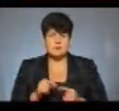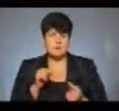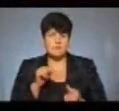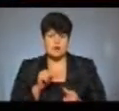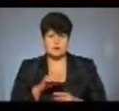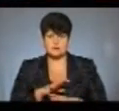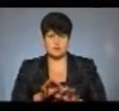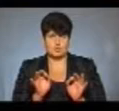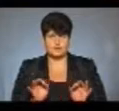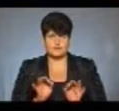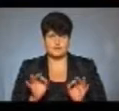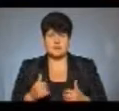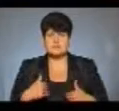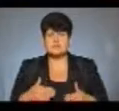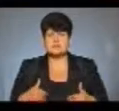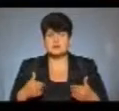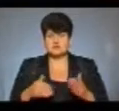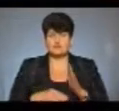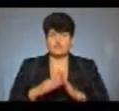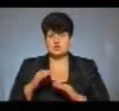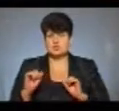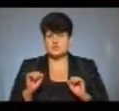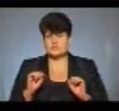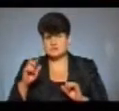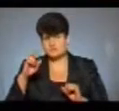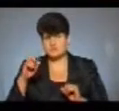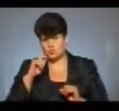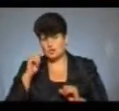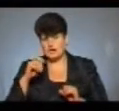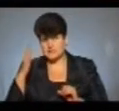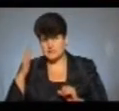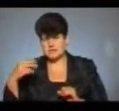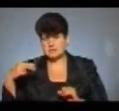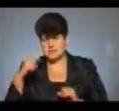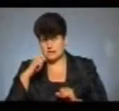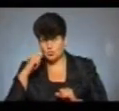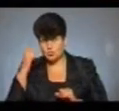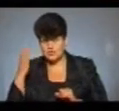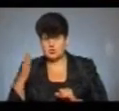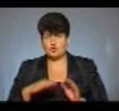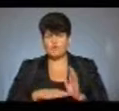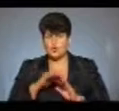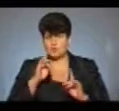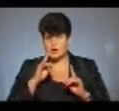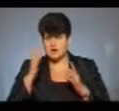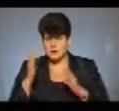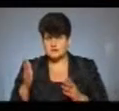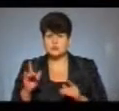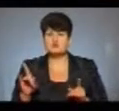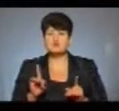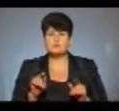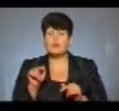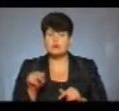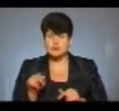голосував ніхто. Ми звертаємося до вищого керівництва країни, до президента України, до Верховної Ради, щоб